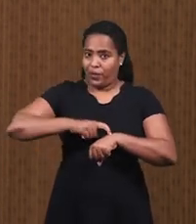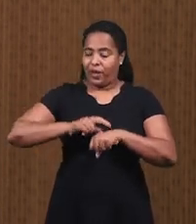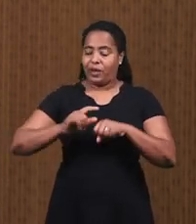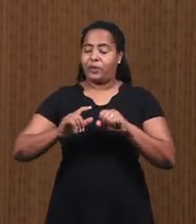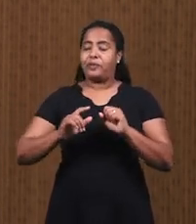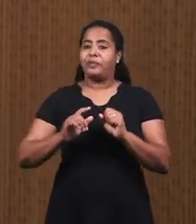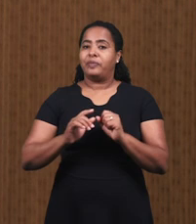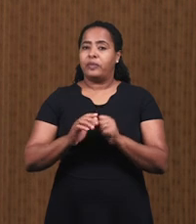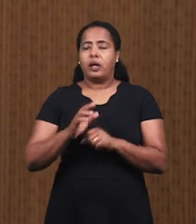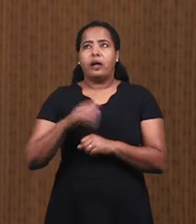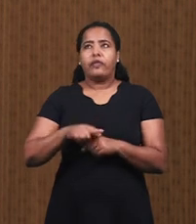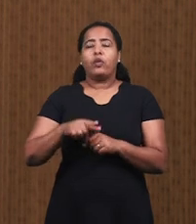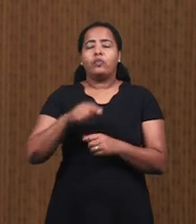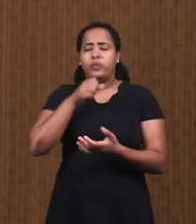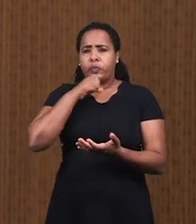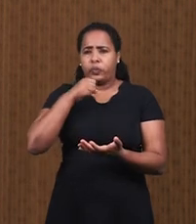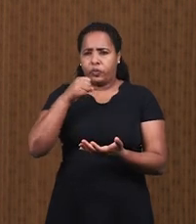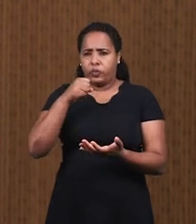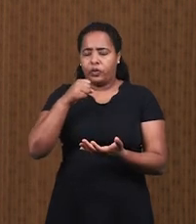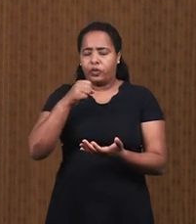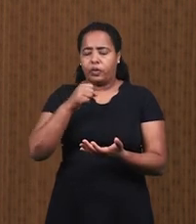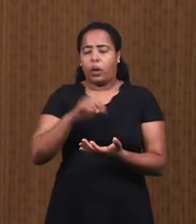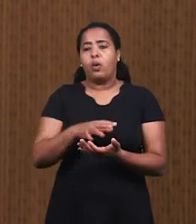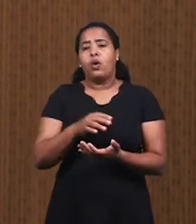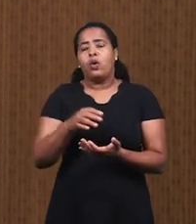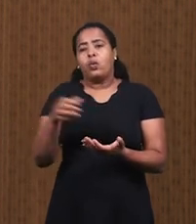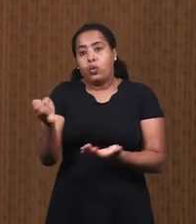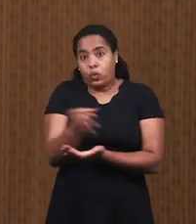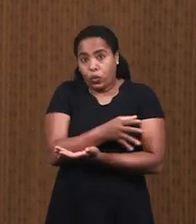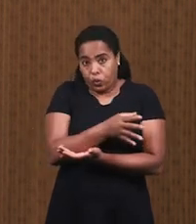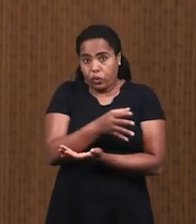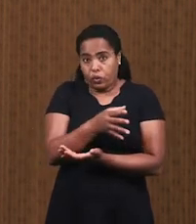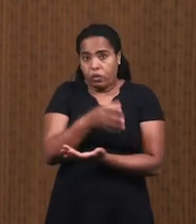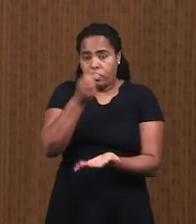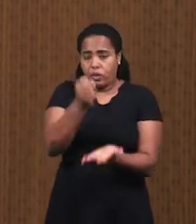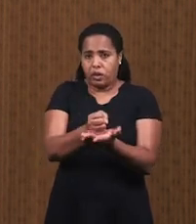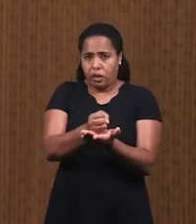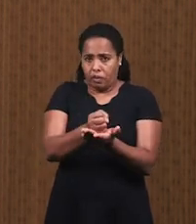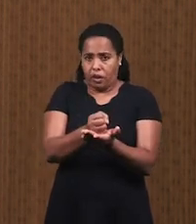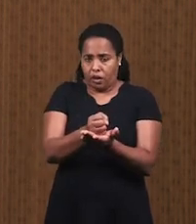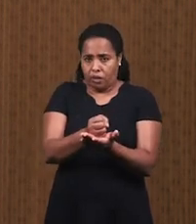что когда Слово Божье было написано, давайте посмотрим, например,